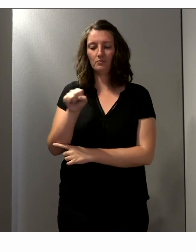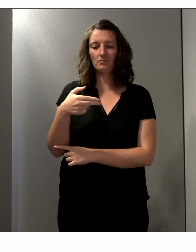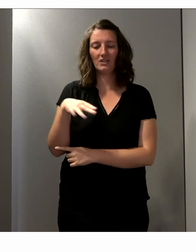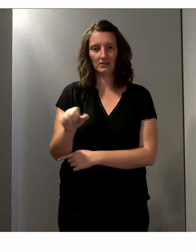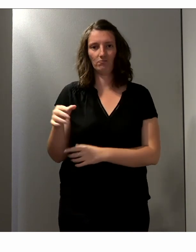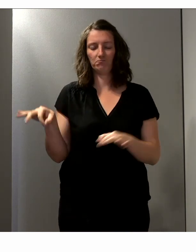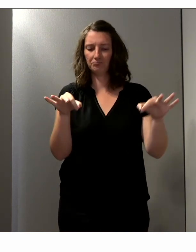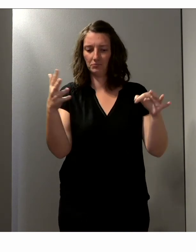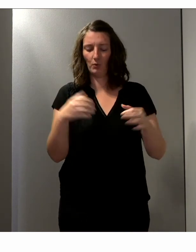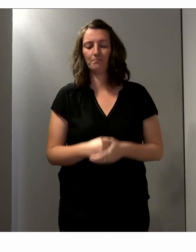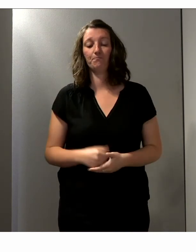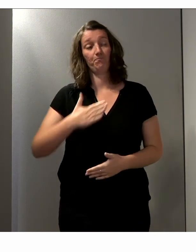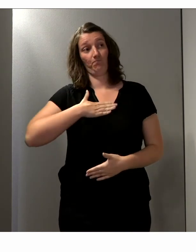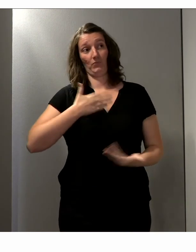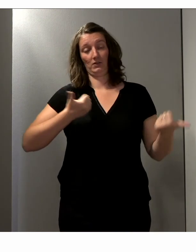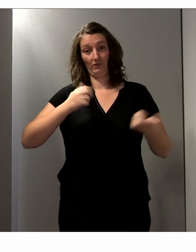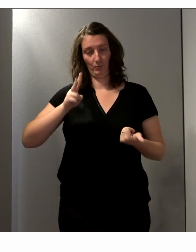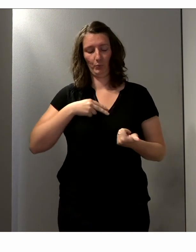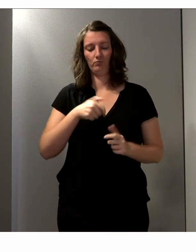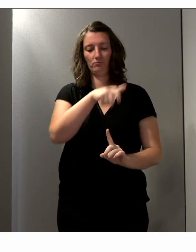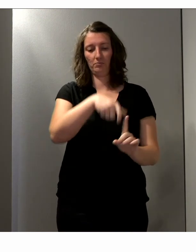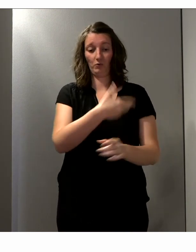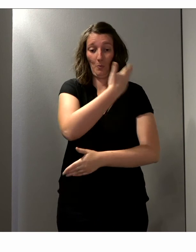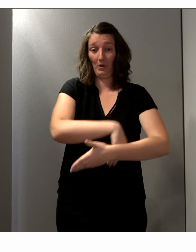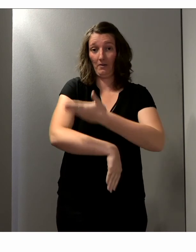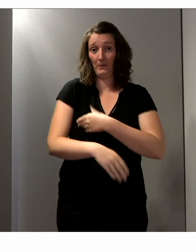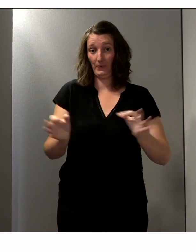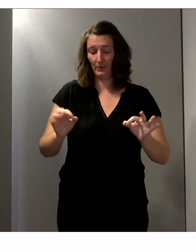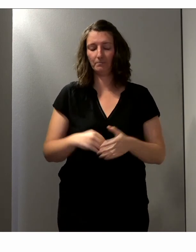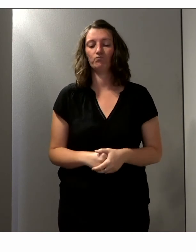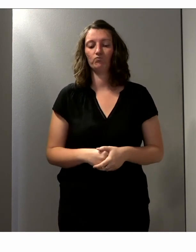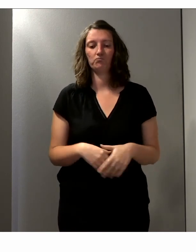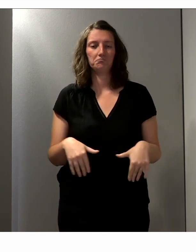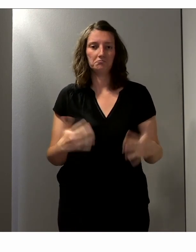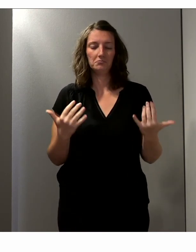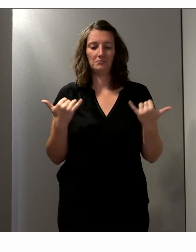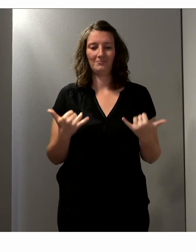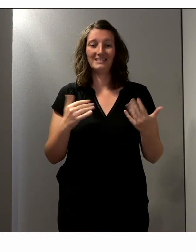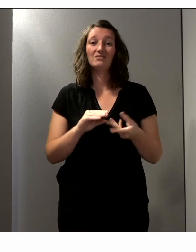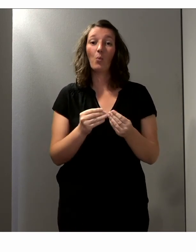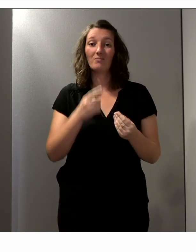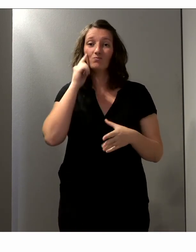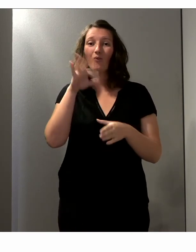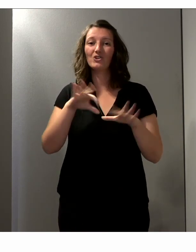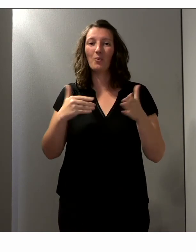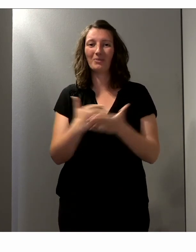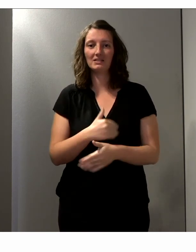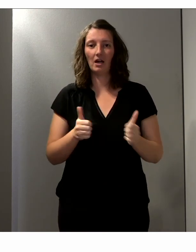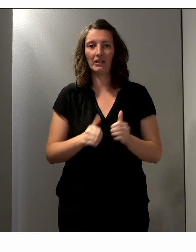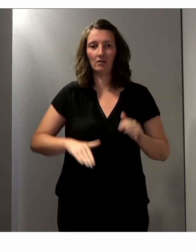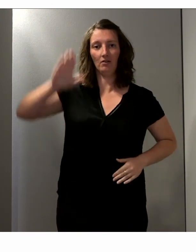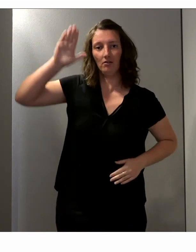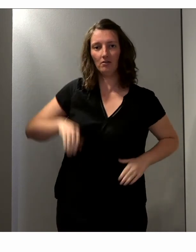intervenu, qui disait alors, dans mon service, il y a une personne sans bras, mais ici, nous prenons toutes nos décisions à main levée. Suis-je attaquable